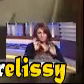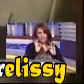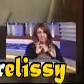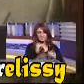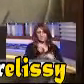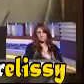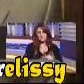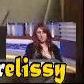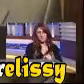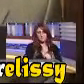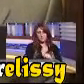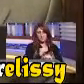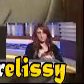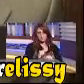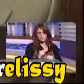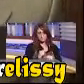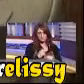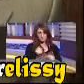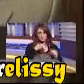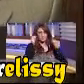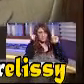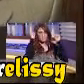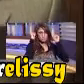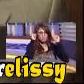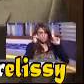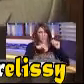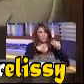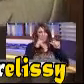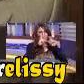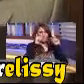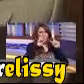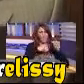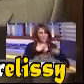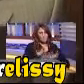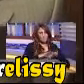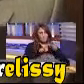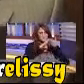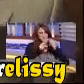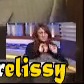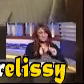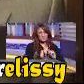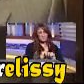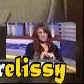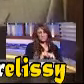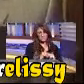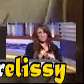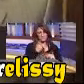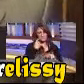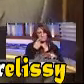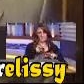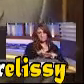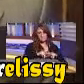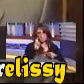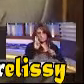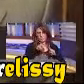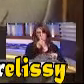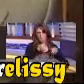تنفيذي، فإحنا بنتعامل مع المظاهرات الفئوية أو الاحتجاجات الفئوية، لكن الحاجات الأخرى دي